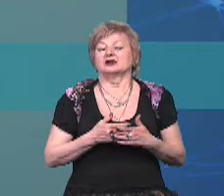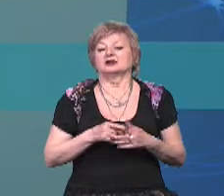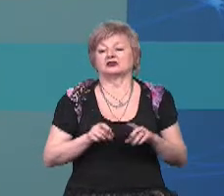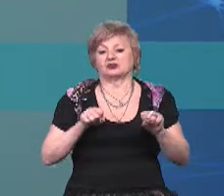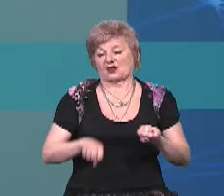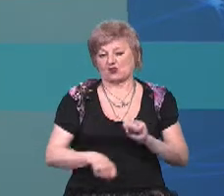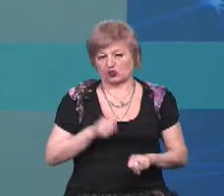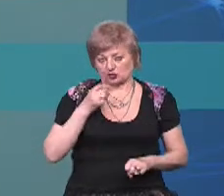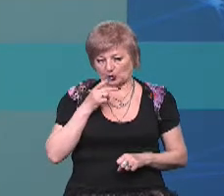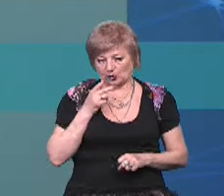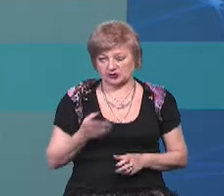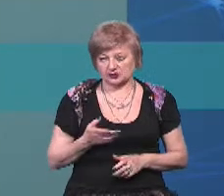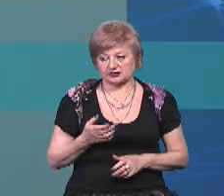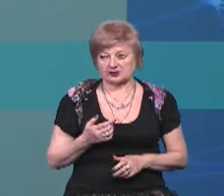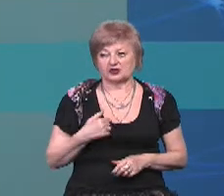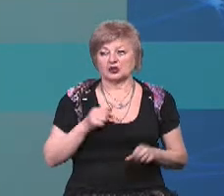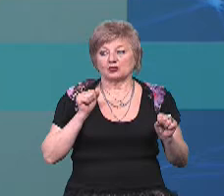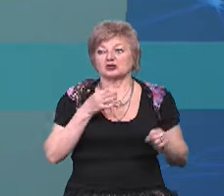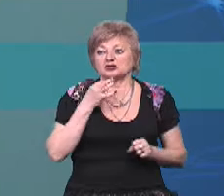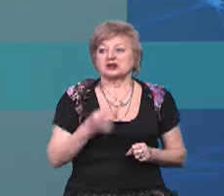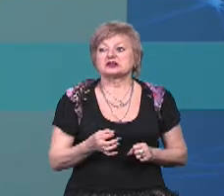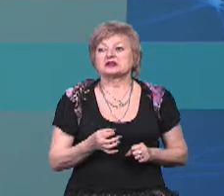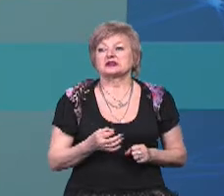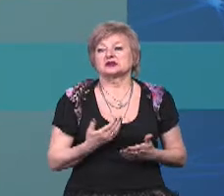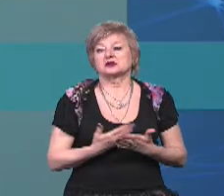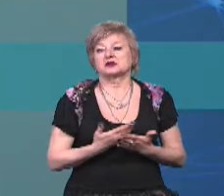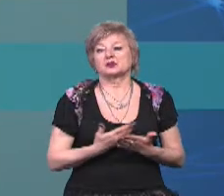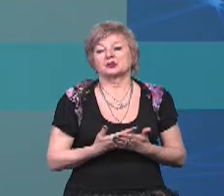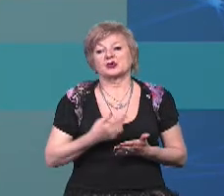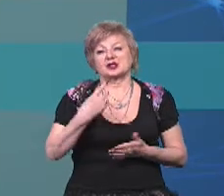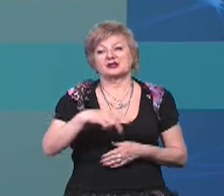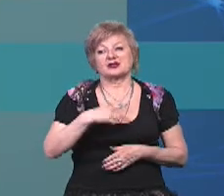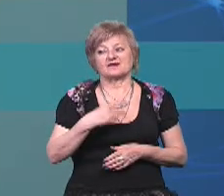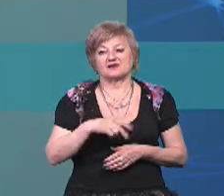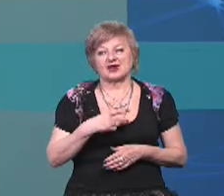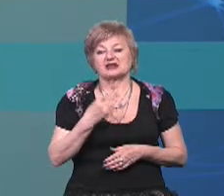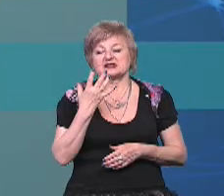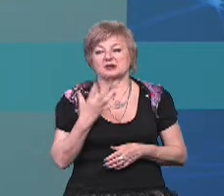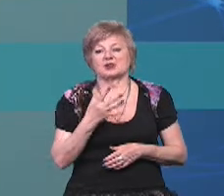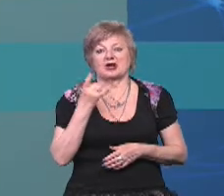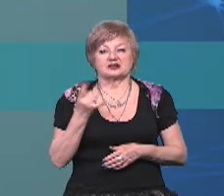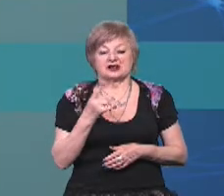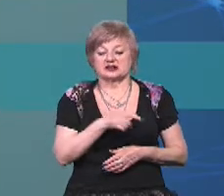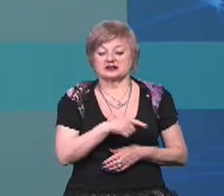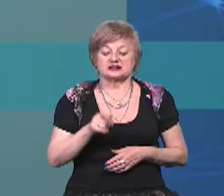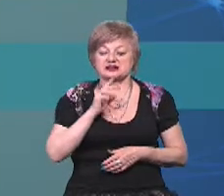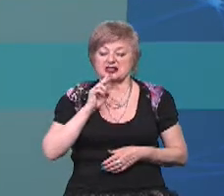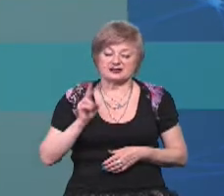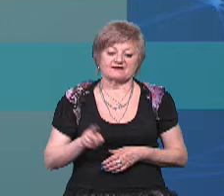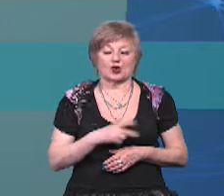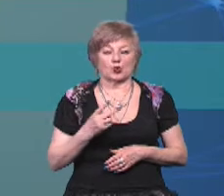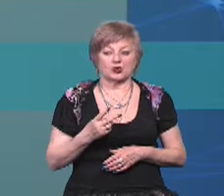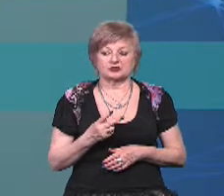правопорушенню. Я вам можу навести статистику, я викликав близько 25 разів за 2 роки